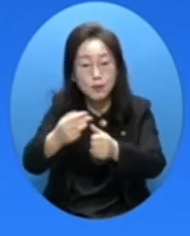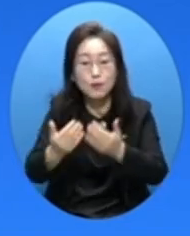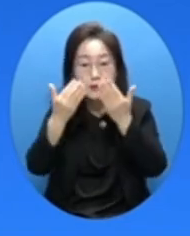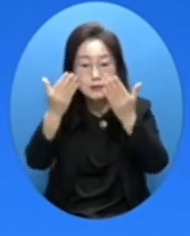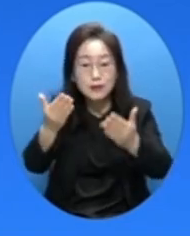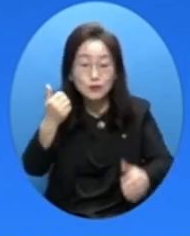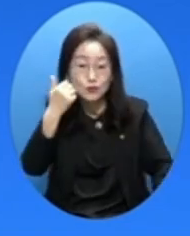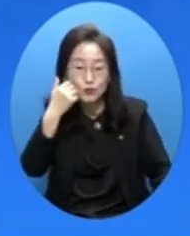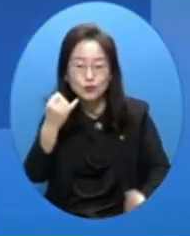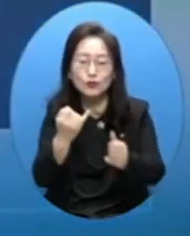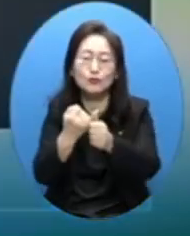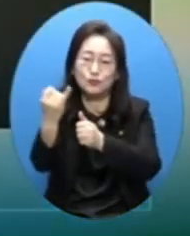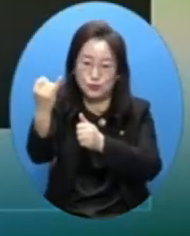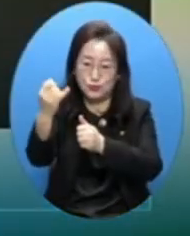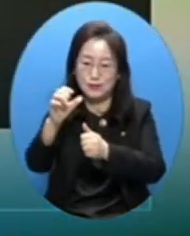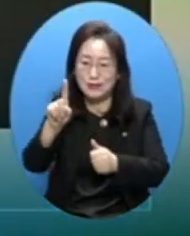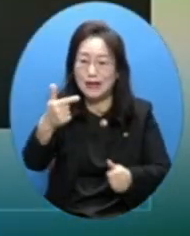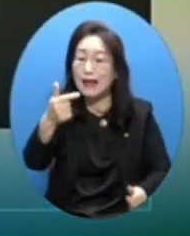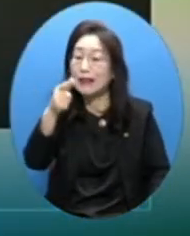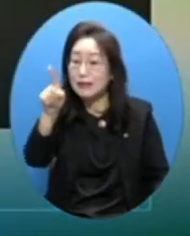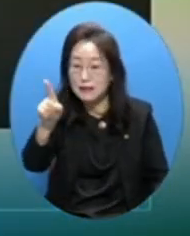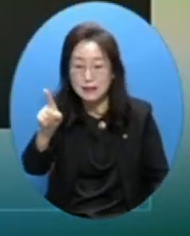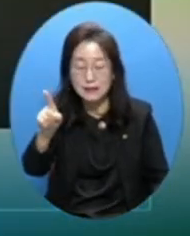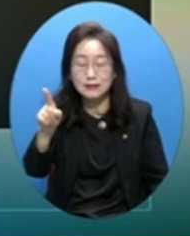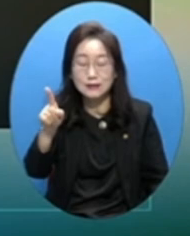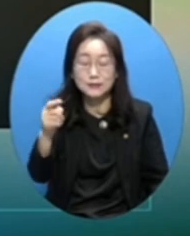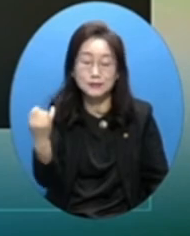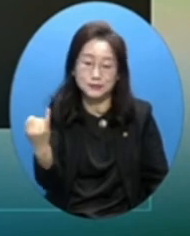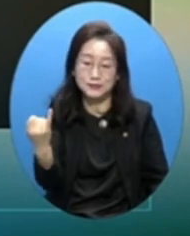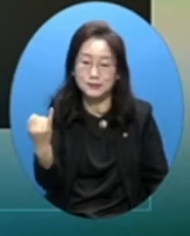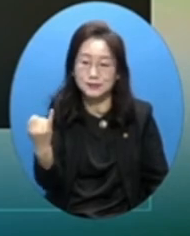있던 부인 안나 스페포드 씨는